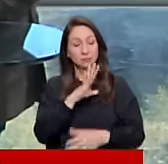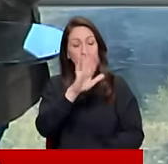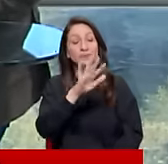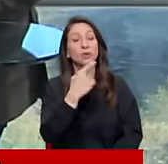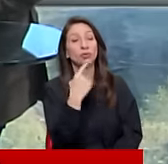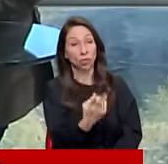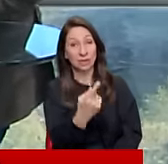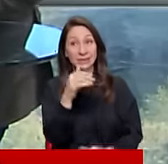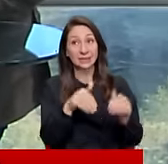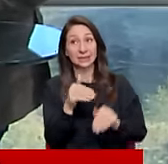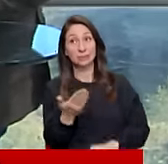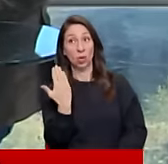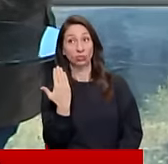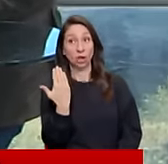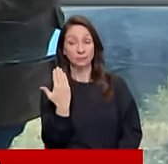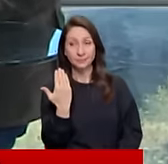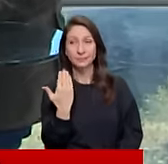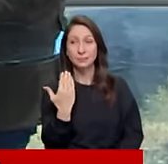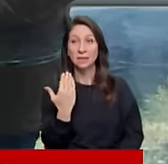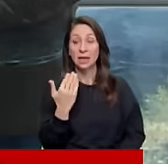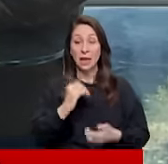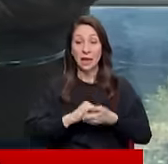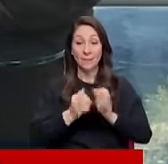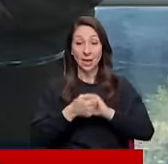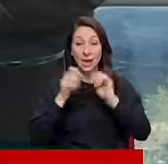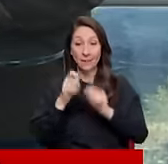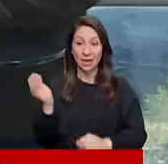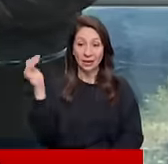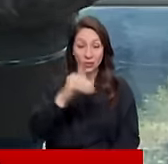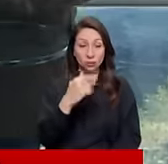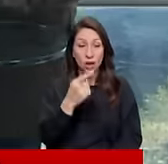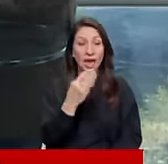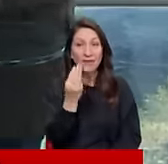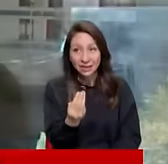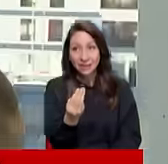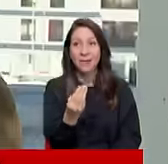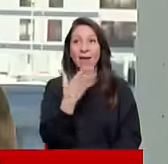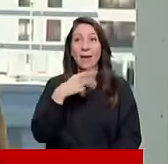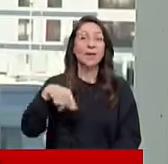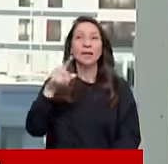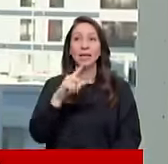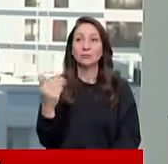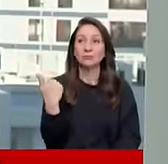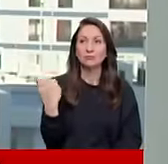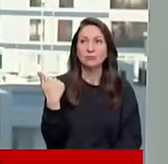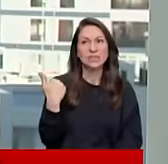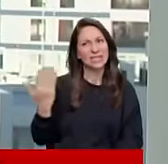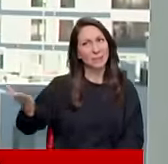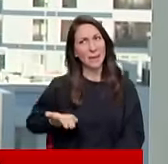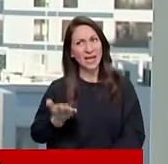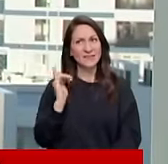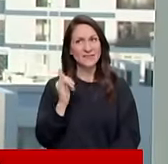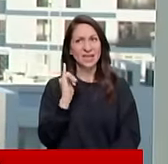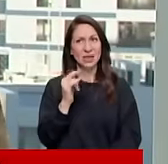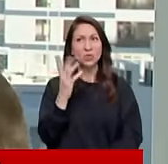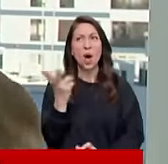ki seçimden önce oluyor bu. Kampanya yapanlar geliyor diyorlar ki efendim diyorlar emekliler bize vuracak. Sıkı